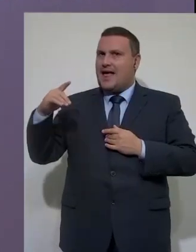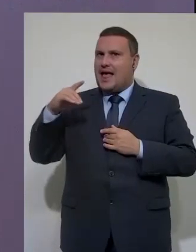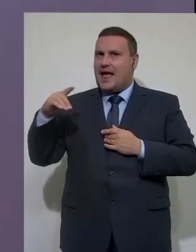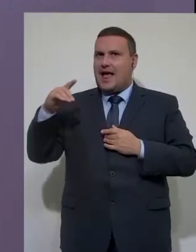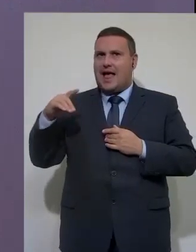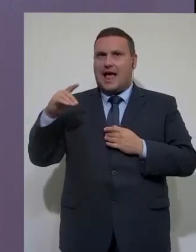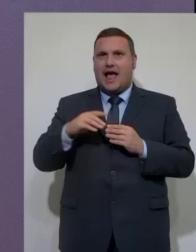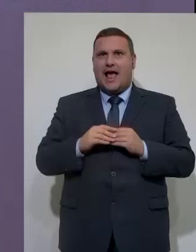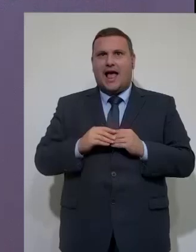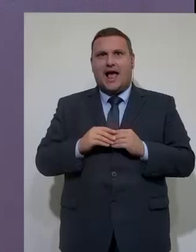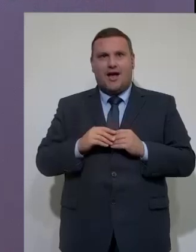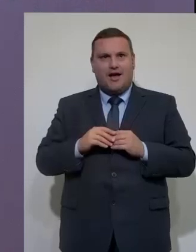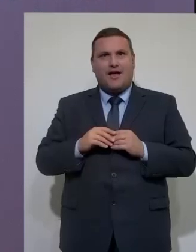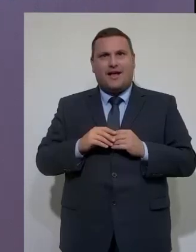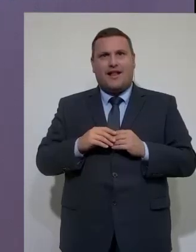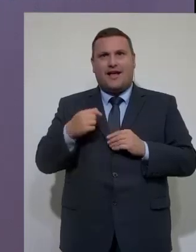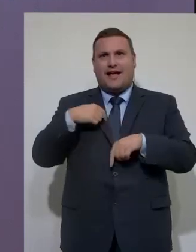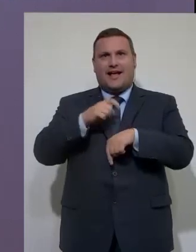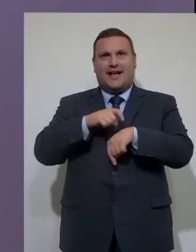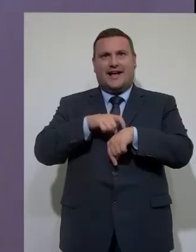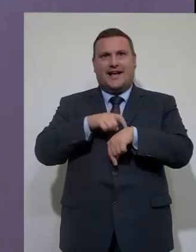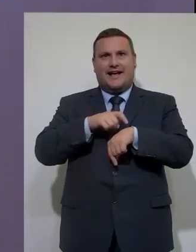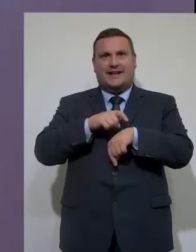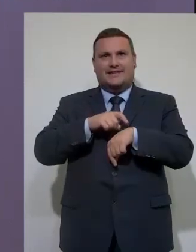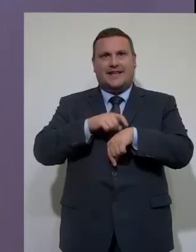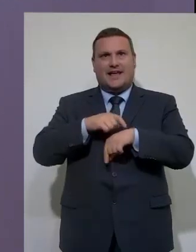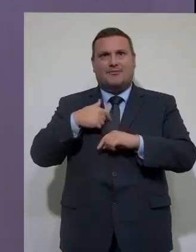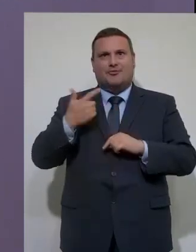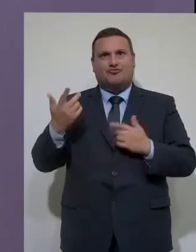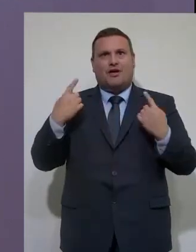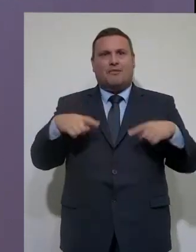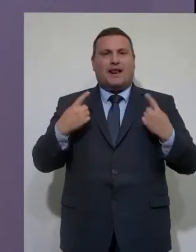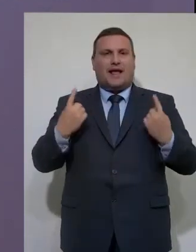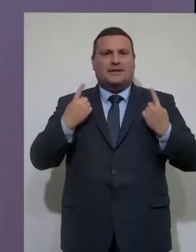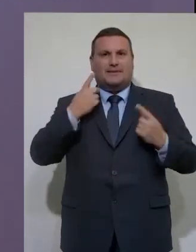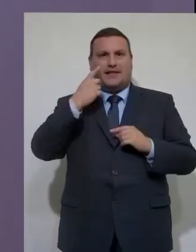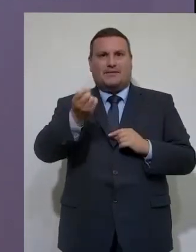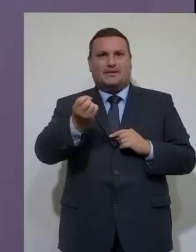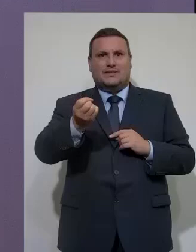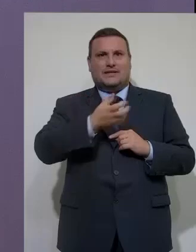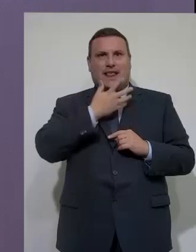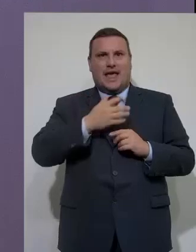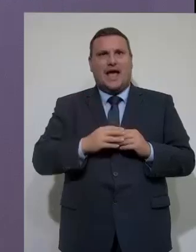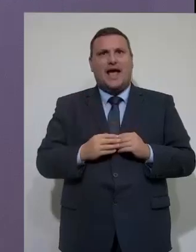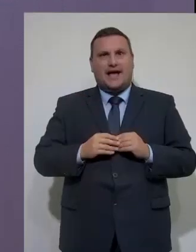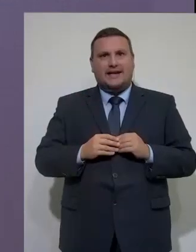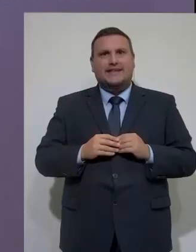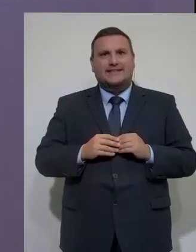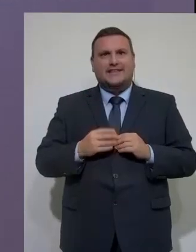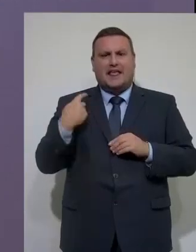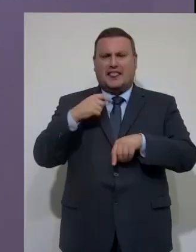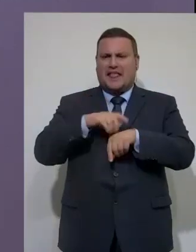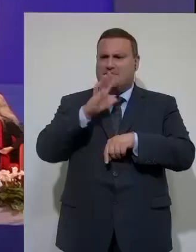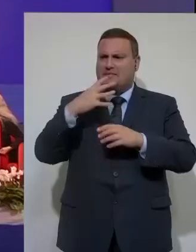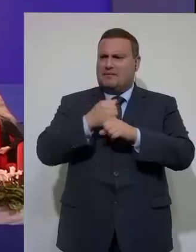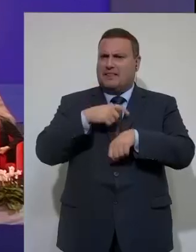5 minuti degli altri relatori. Bene, in attesa che arrivino le slide, eccoci. Volevo